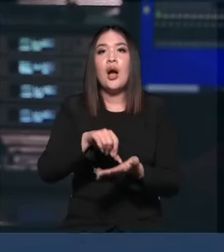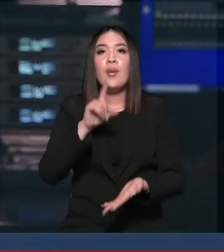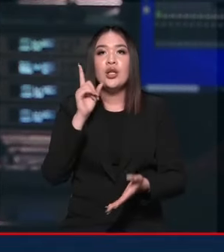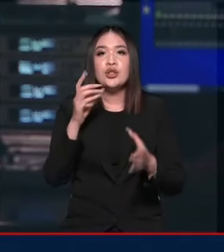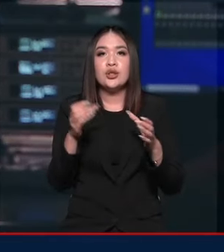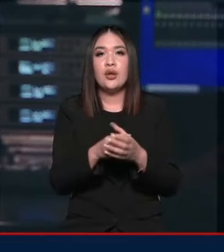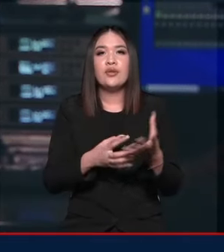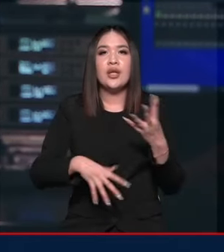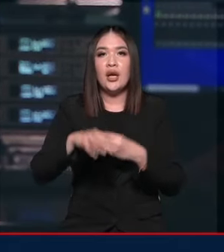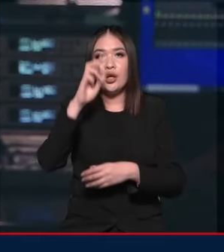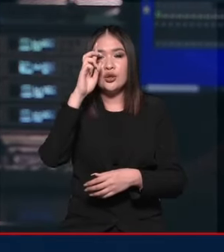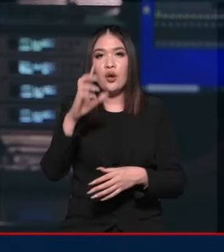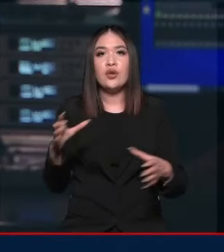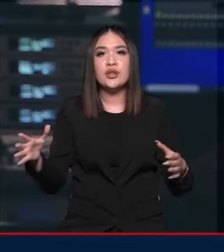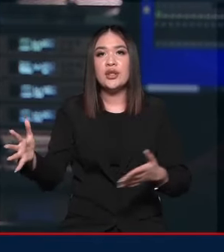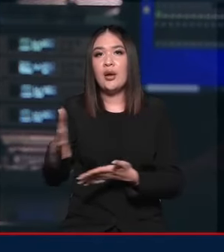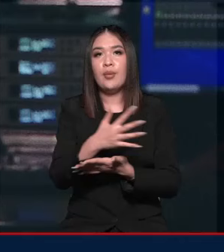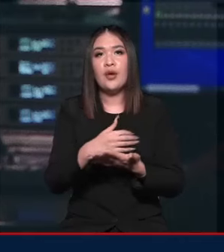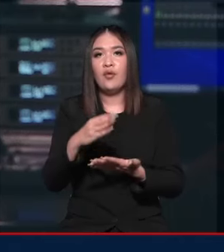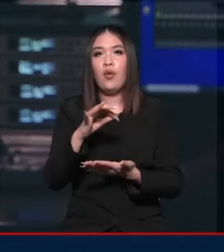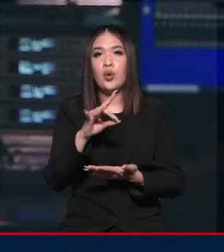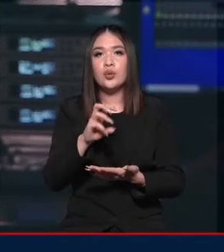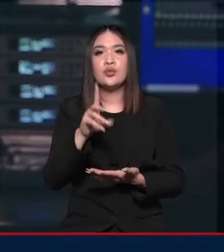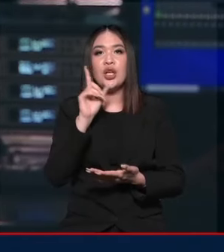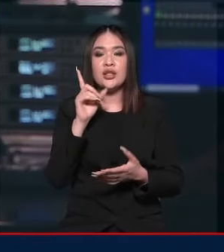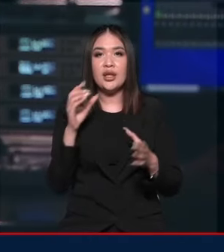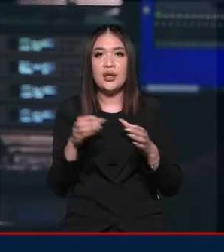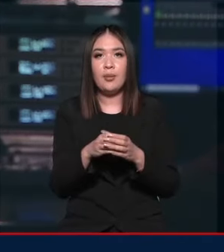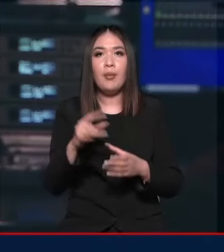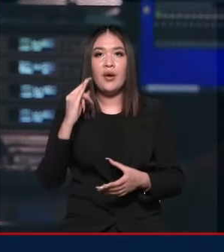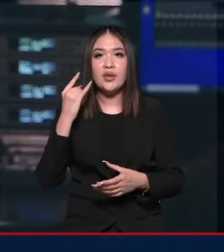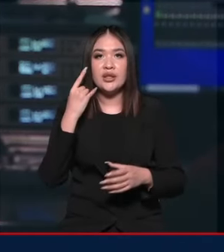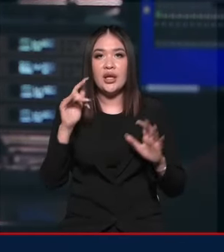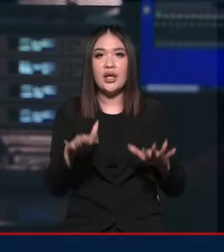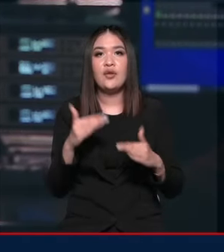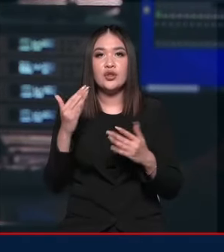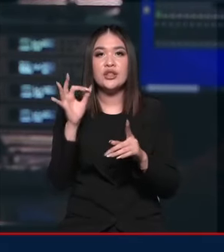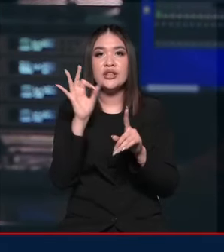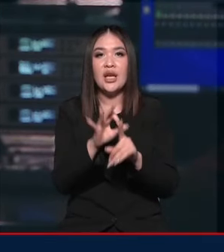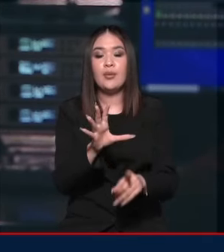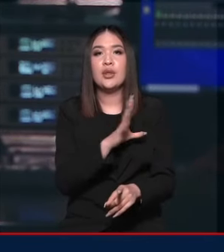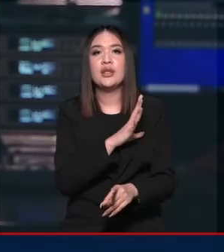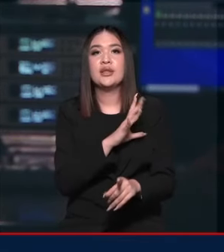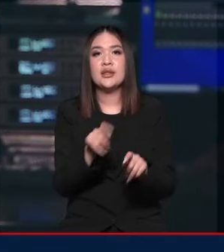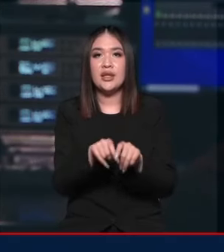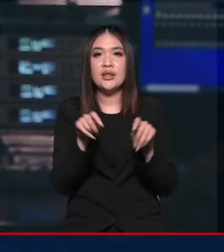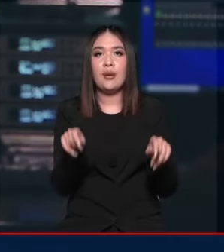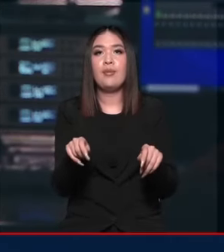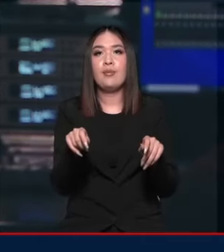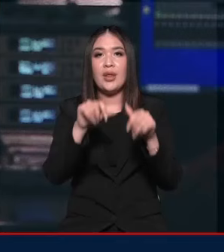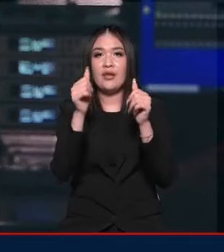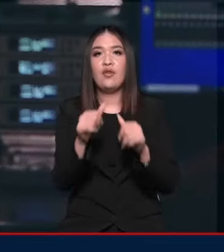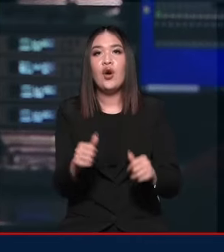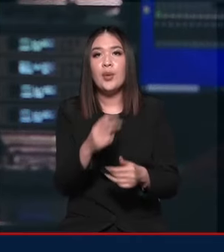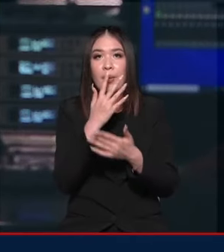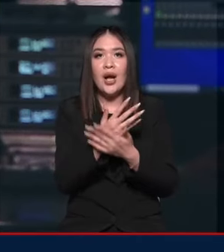молодежи со всей страны собрал форум «Жастар Серпілісі» в Павлодаре. Его целью стало создание платформы для обмена опытом и